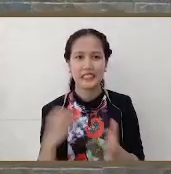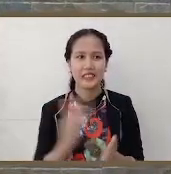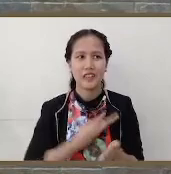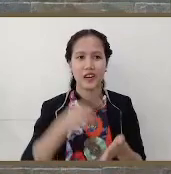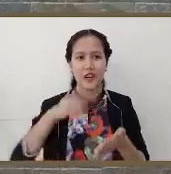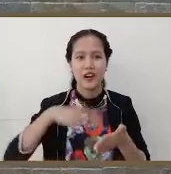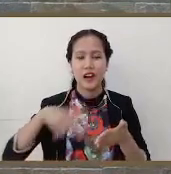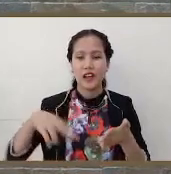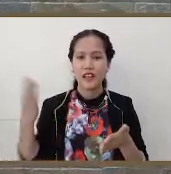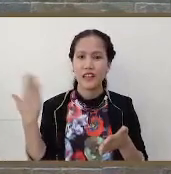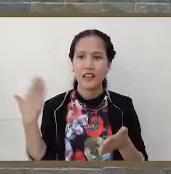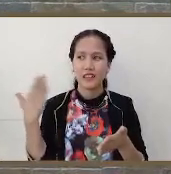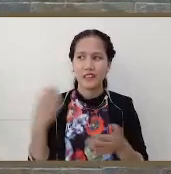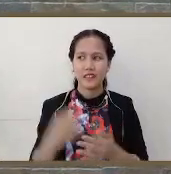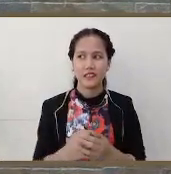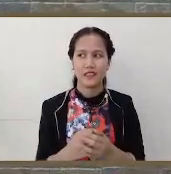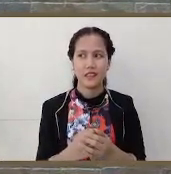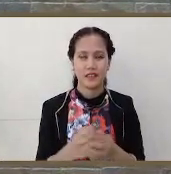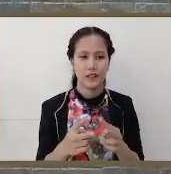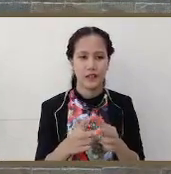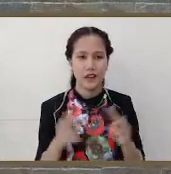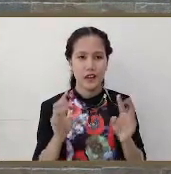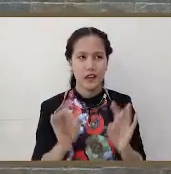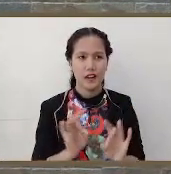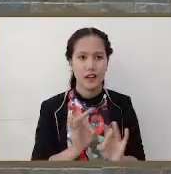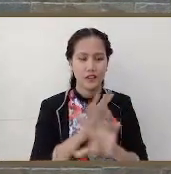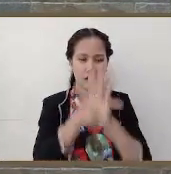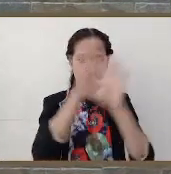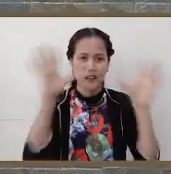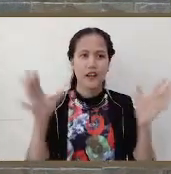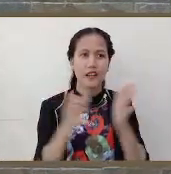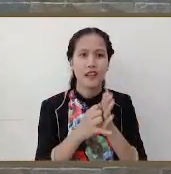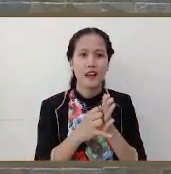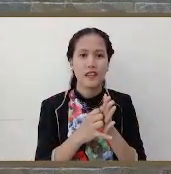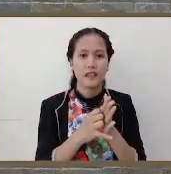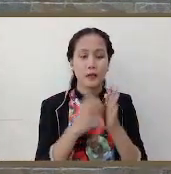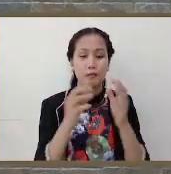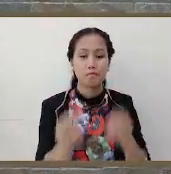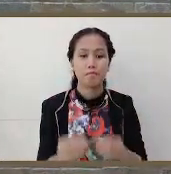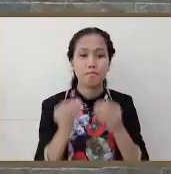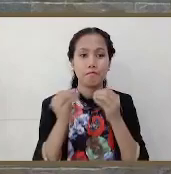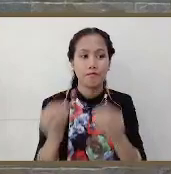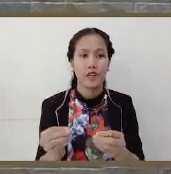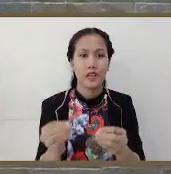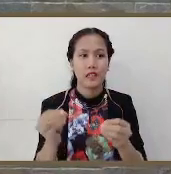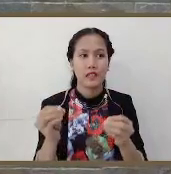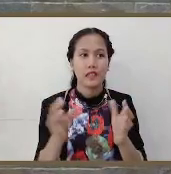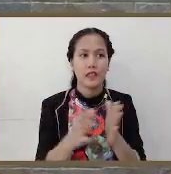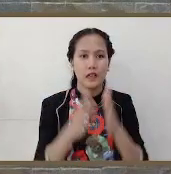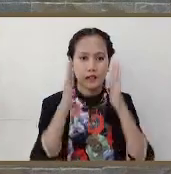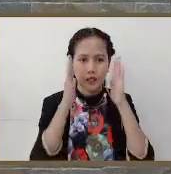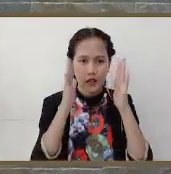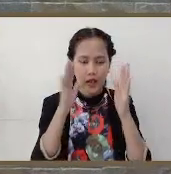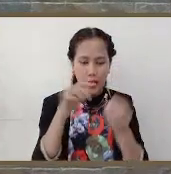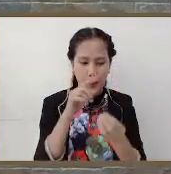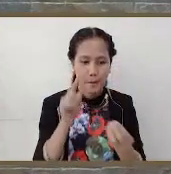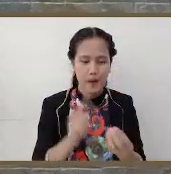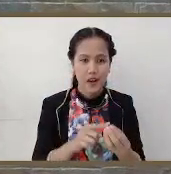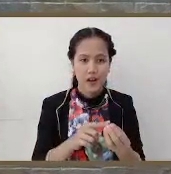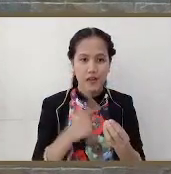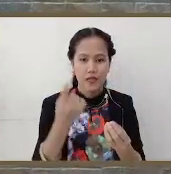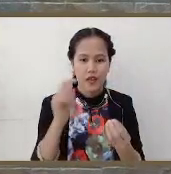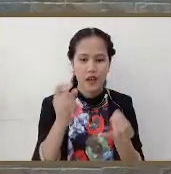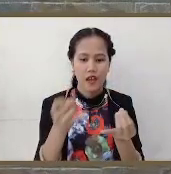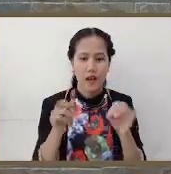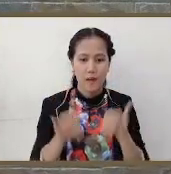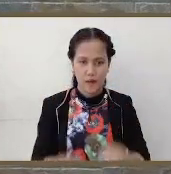po sa inyo kanina, napakaliwanag mga kapatid, nang ini-emphasize ng Panginoon regarding the importance of